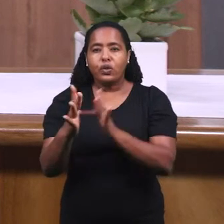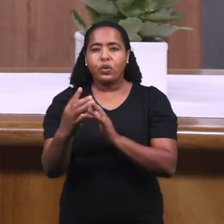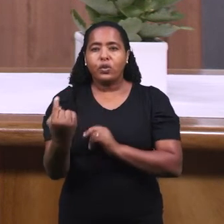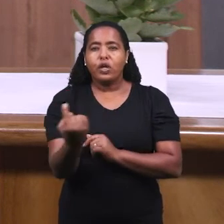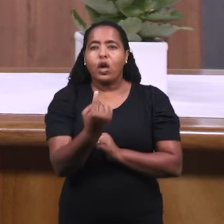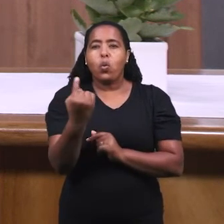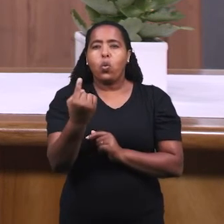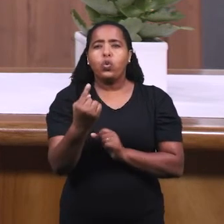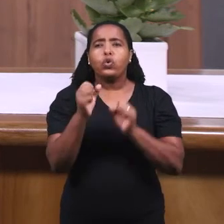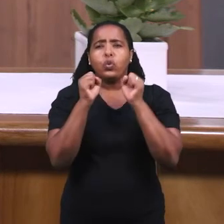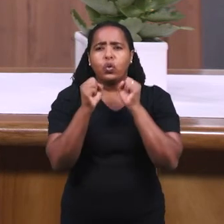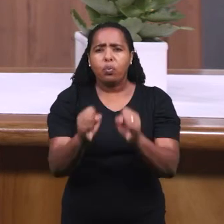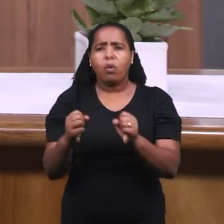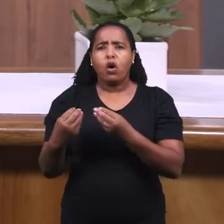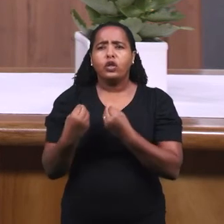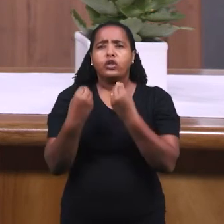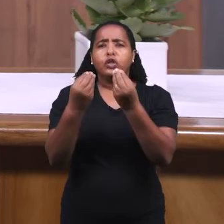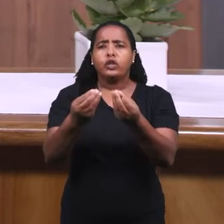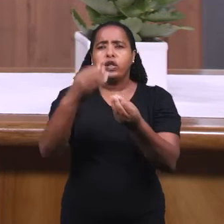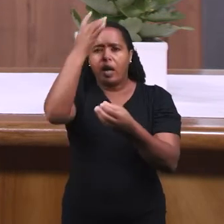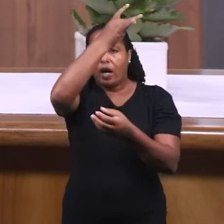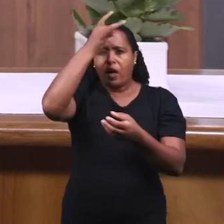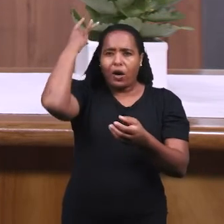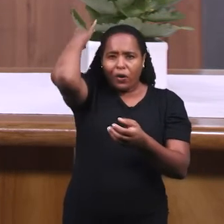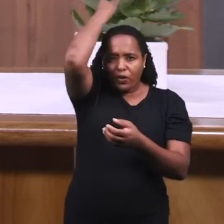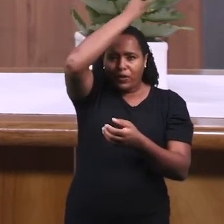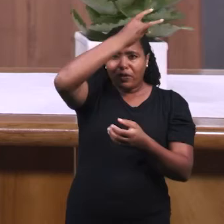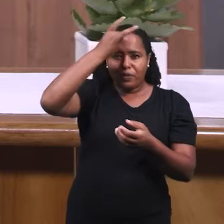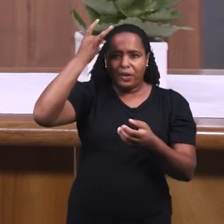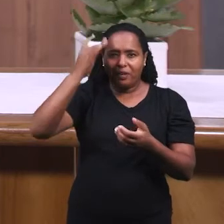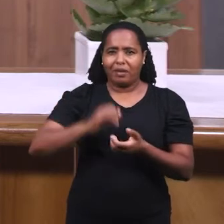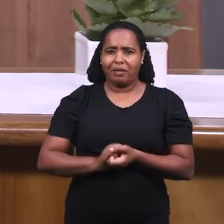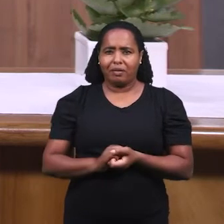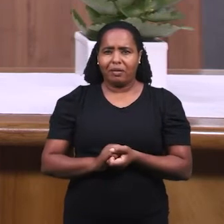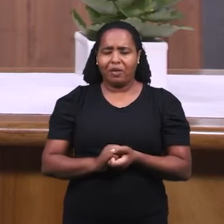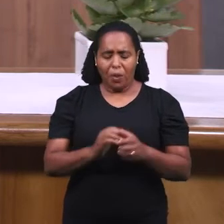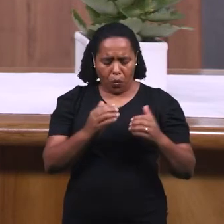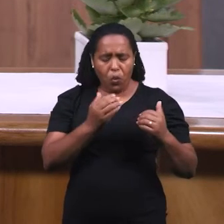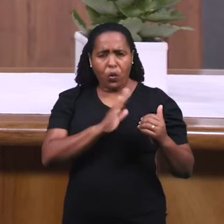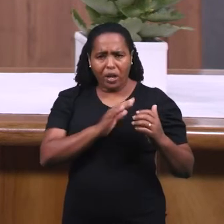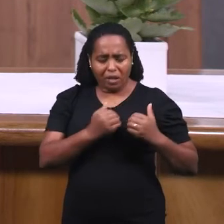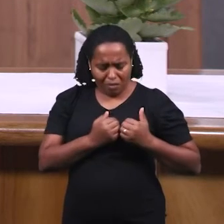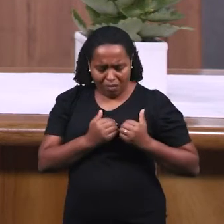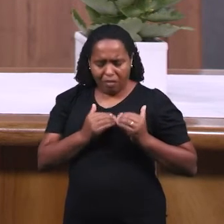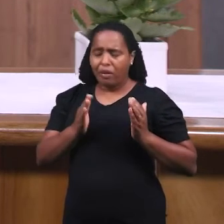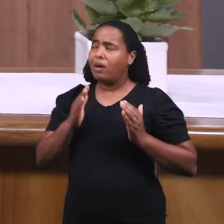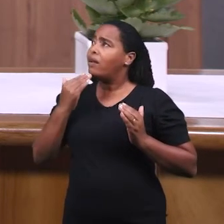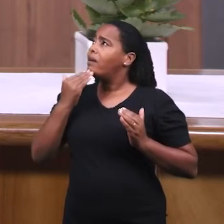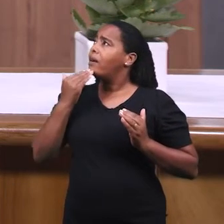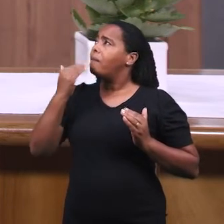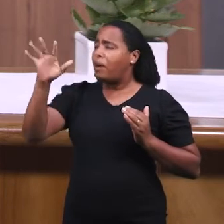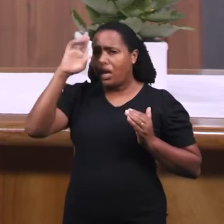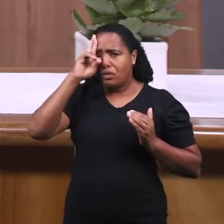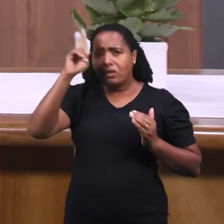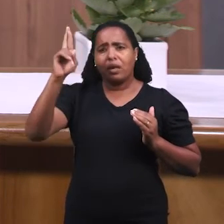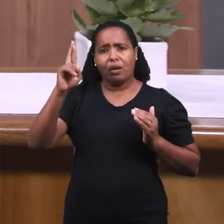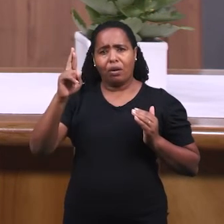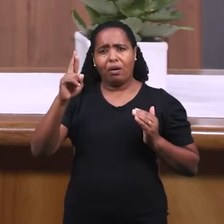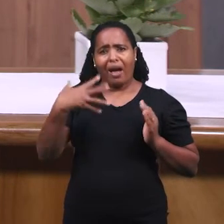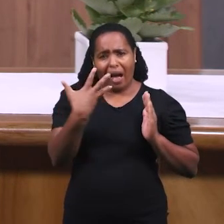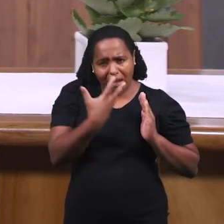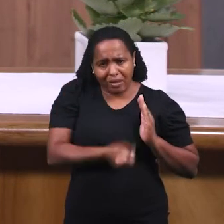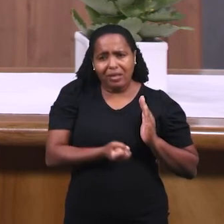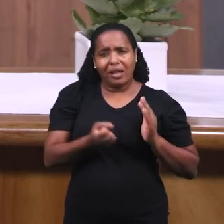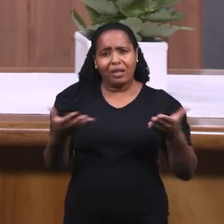У меня нет этой силы, ни у ангелов нету этой силы, но Иисус, он может дать тебе Духа Своего Святого. Открой сердце